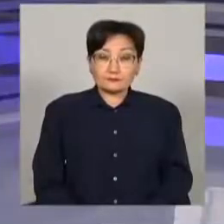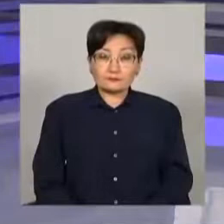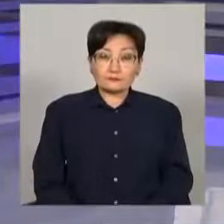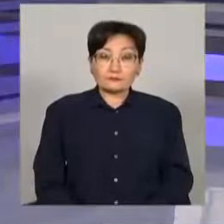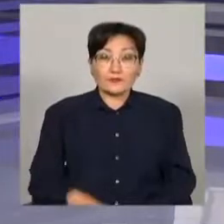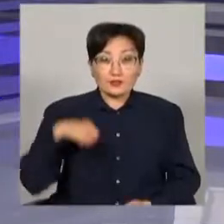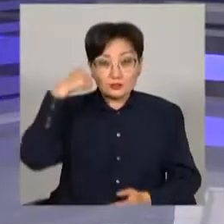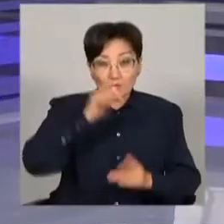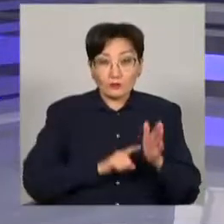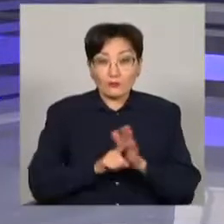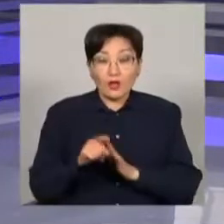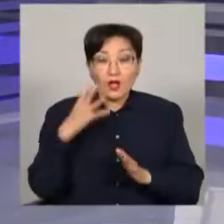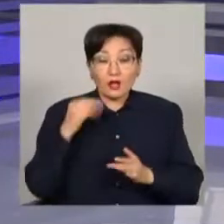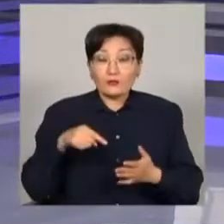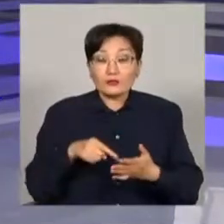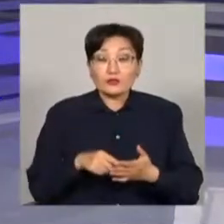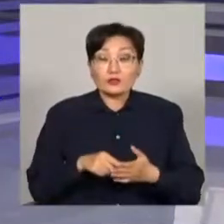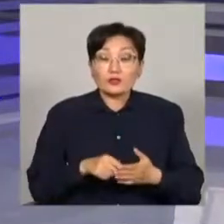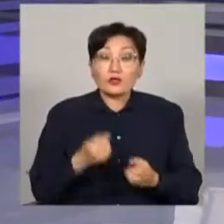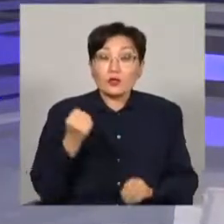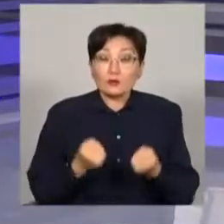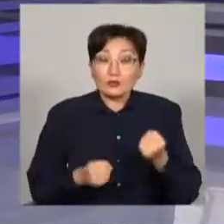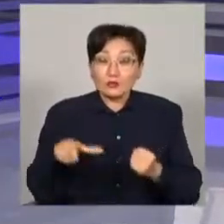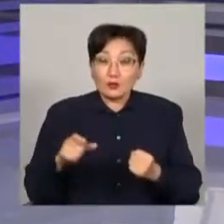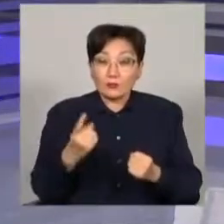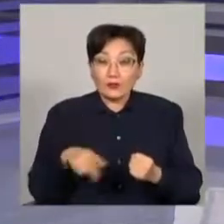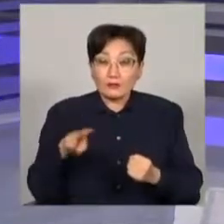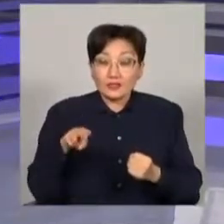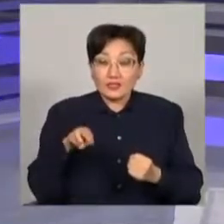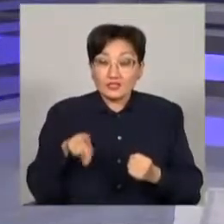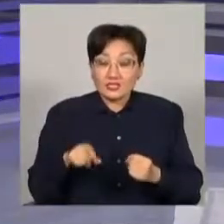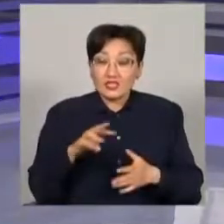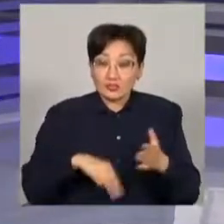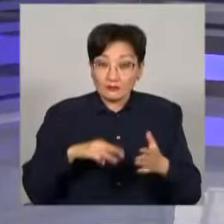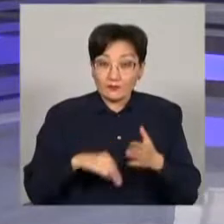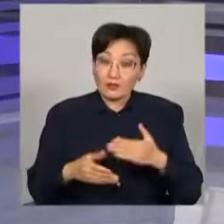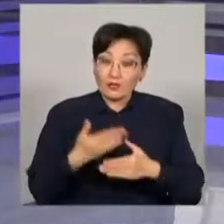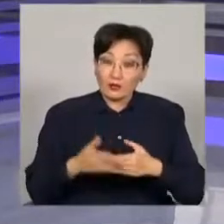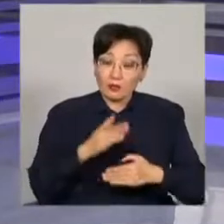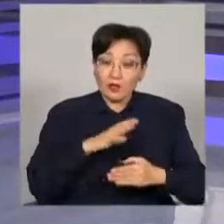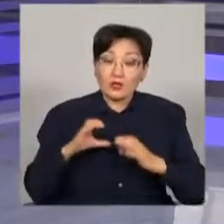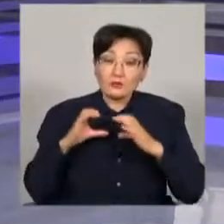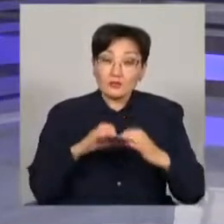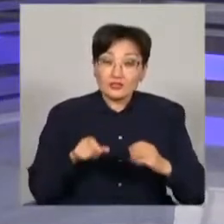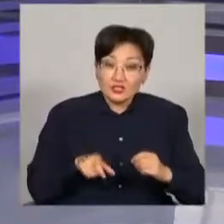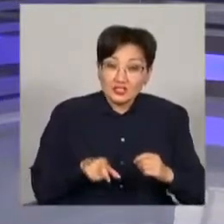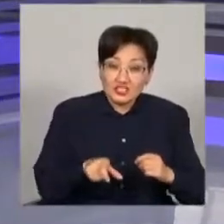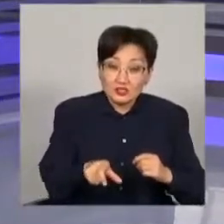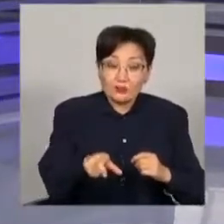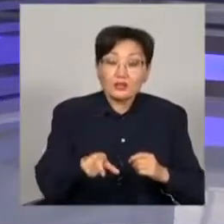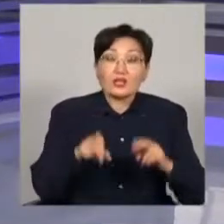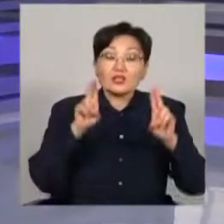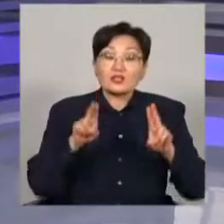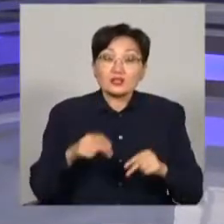Жыл басынан бері бір Алматының өзінде көлік жүргізушілеріне 1 миллиард теңге айыппұл салынған. Бұл автобус жолағына шығып кетіп, ереже